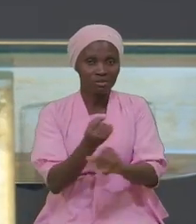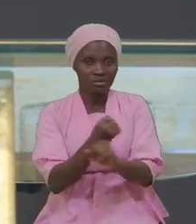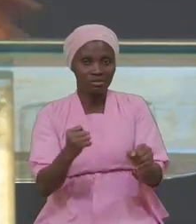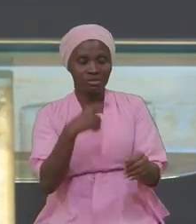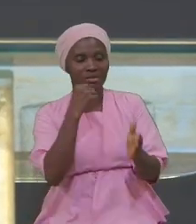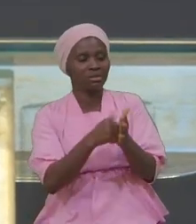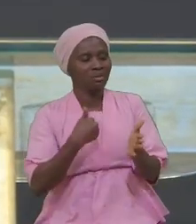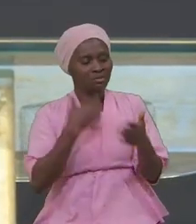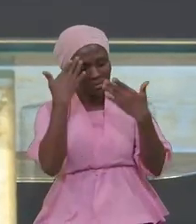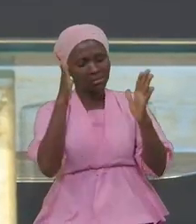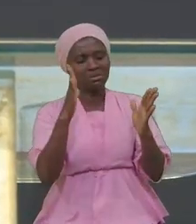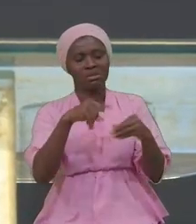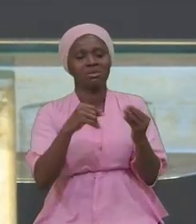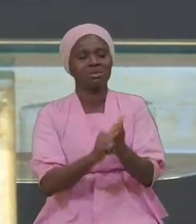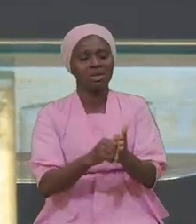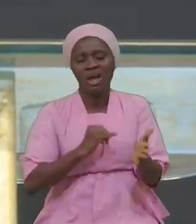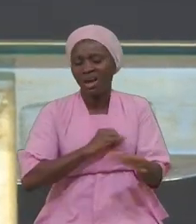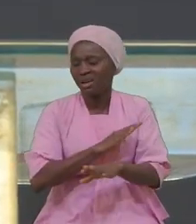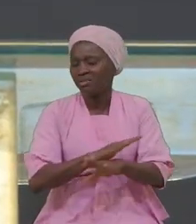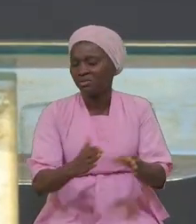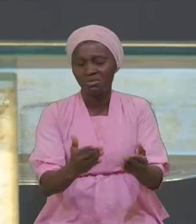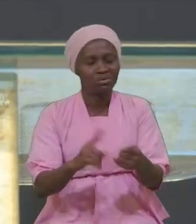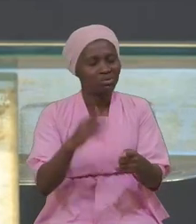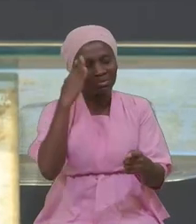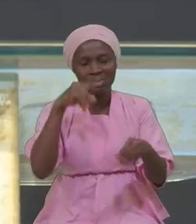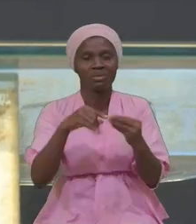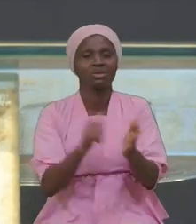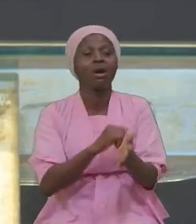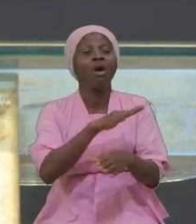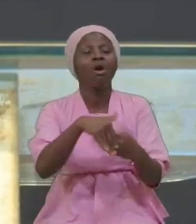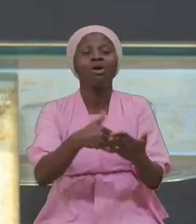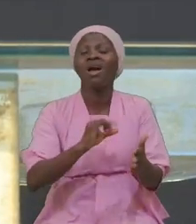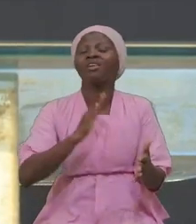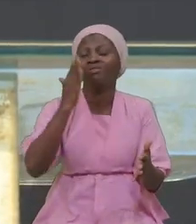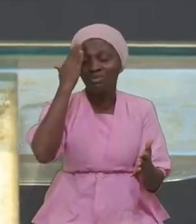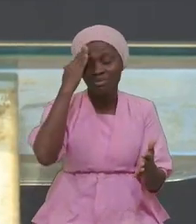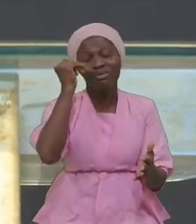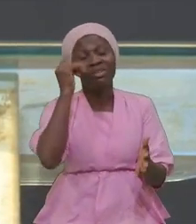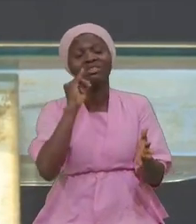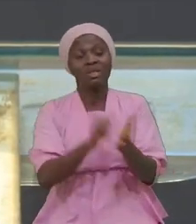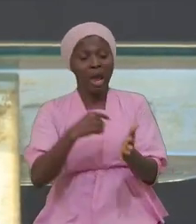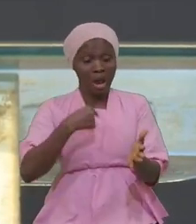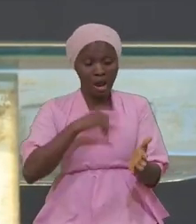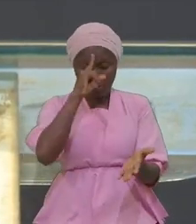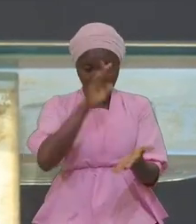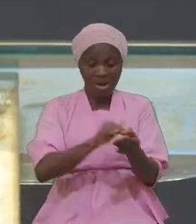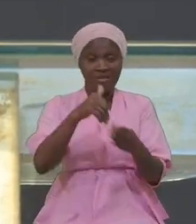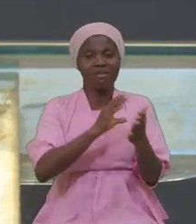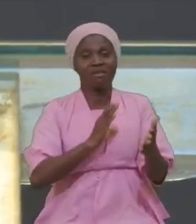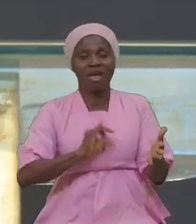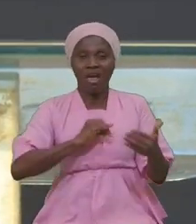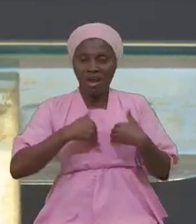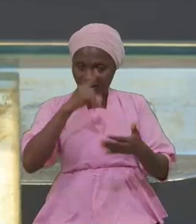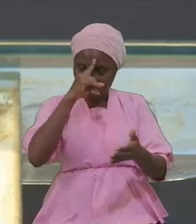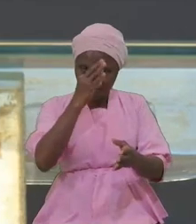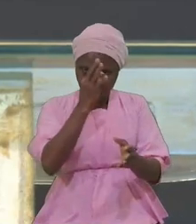rien savoir de cela. Tout ce que moi, je sais, c'est que je crois en Christ. J'ai la foi en Christ, mais il